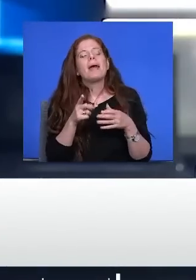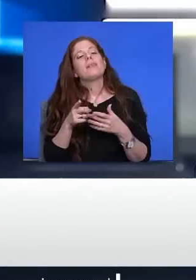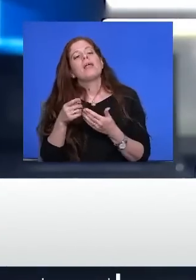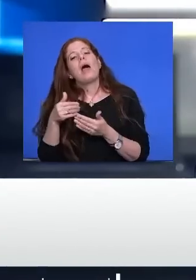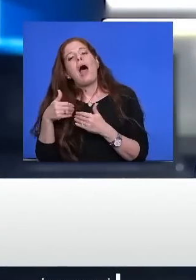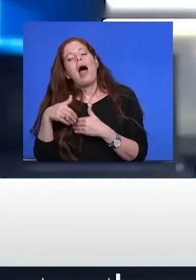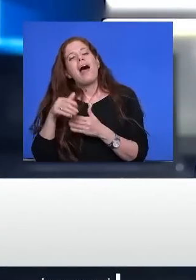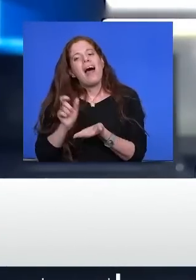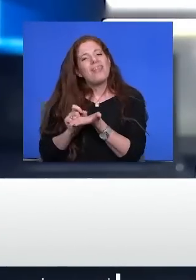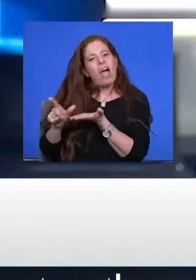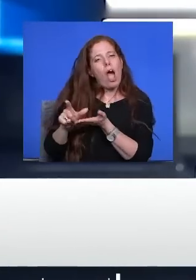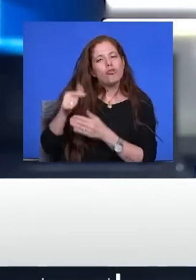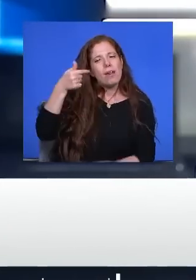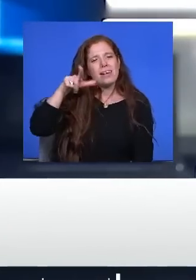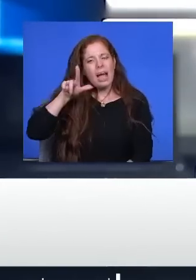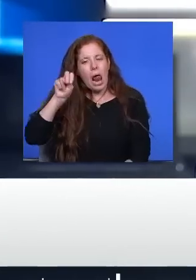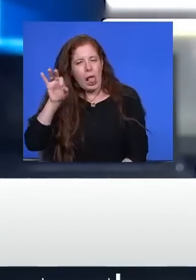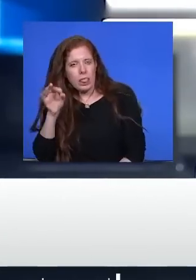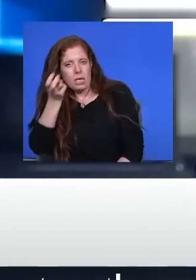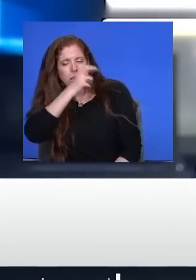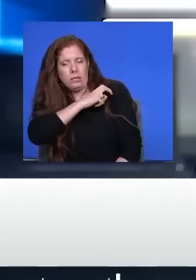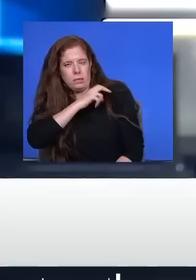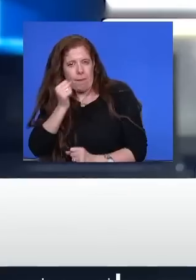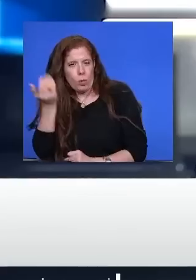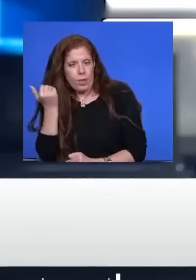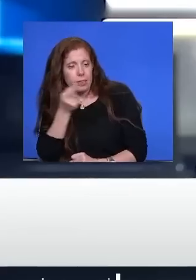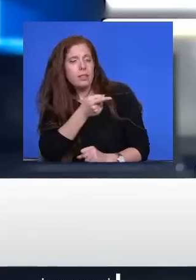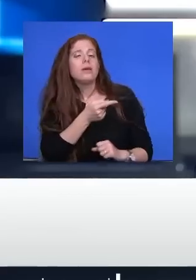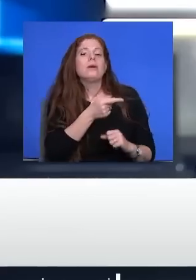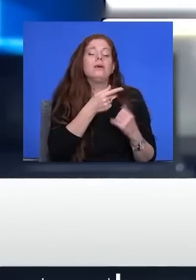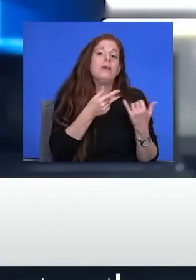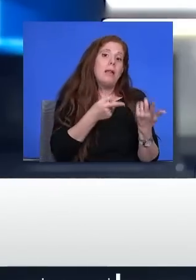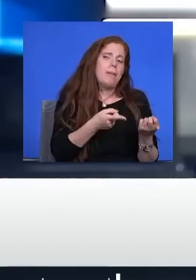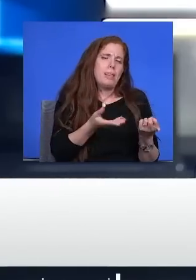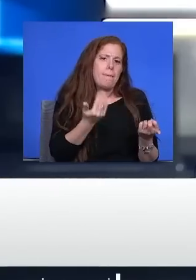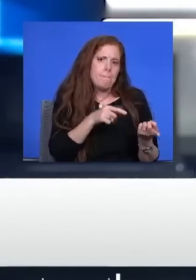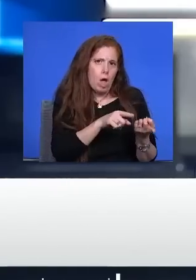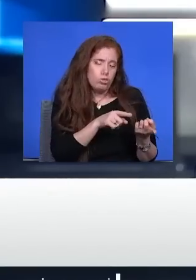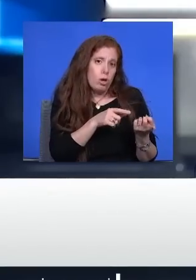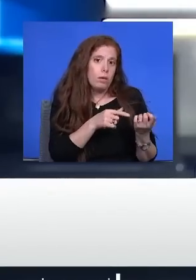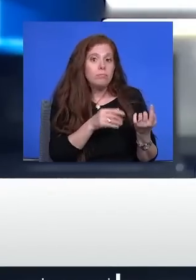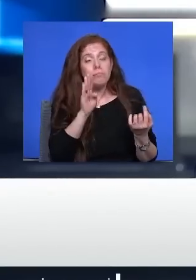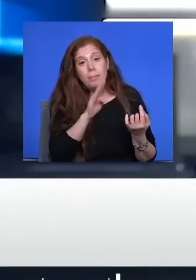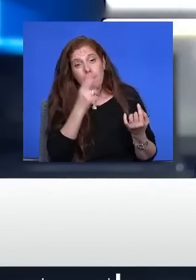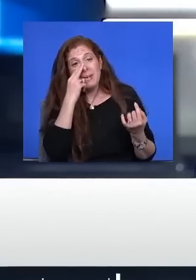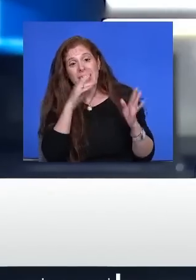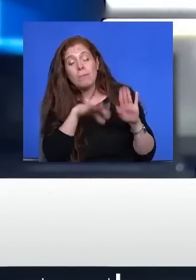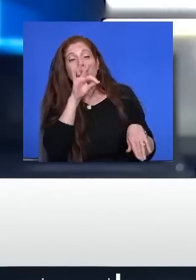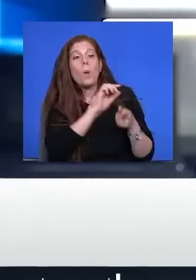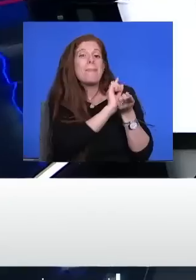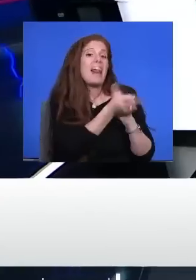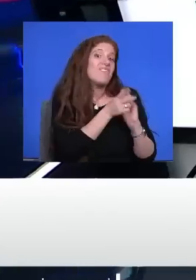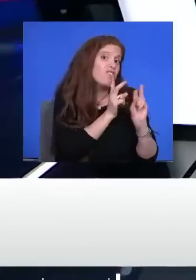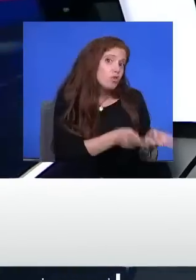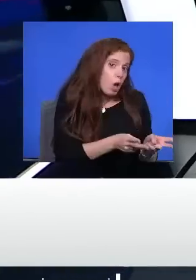גלנט למשבר עם ארצות הברית, והערב התפתחויות במגעים שמנהל נתניהו למציאת מחליף אפשרי לגלנט. מיכאל שמש,